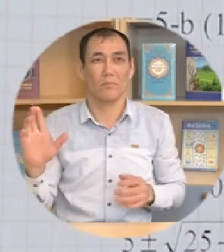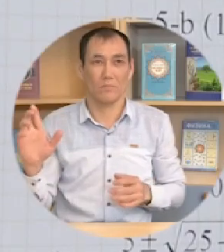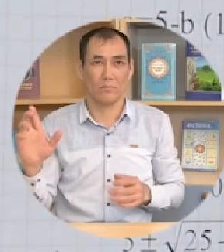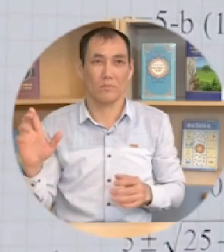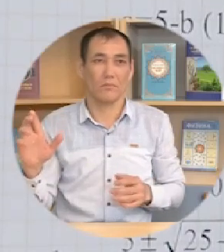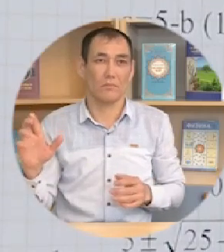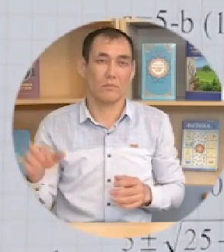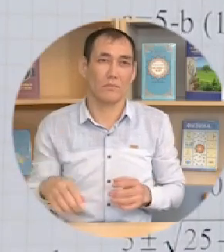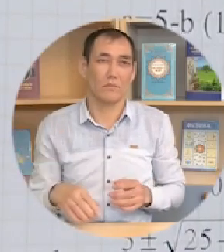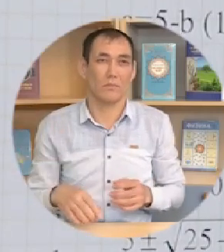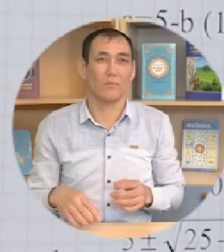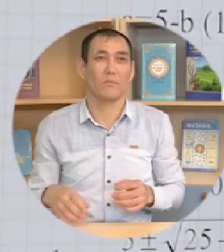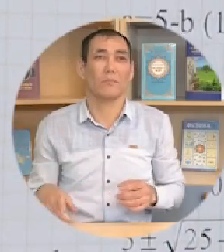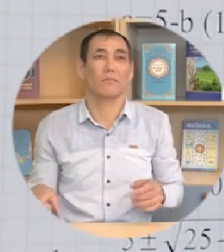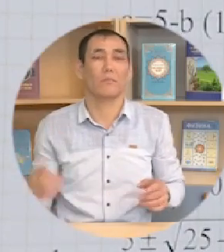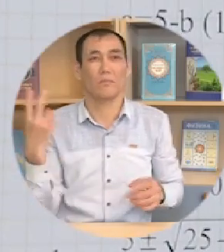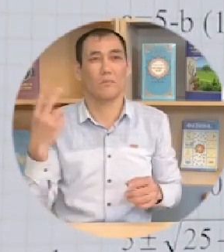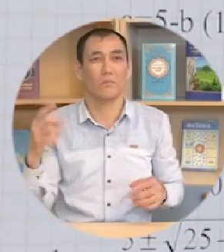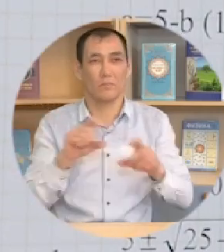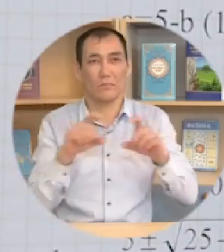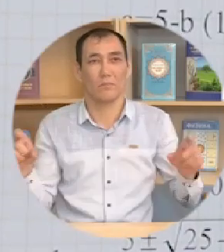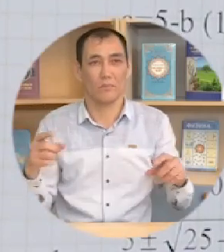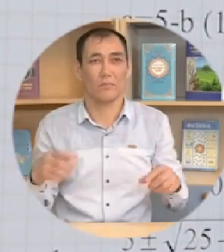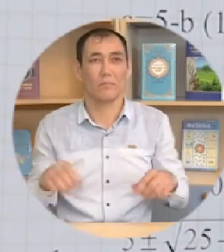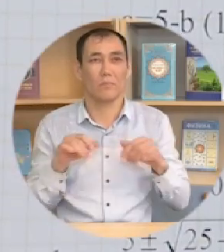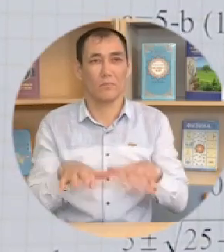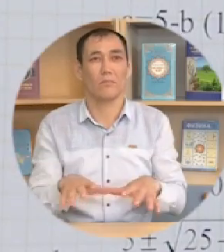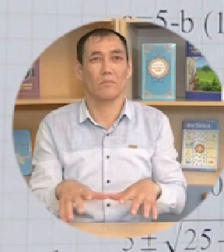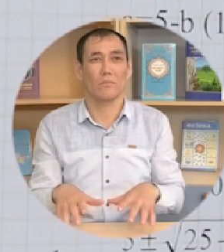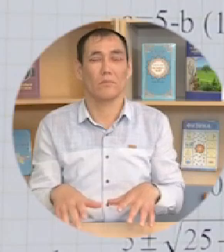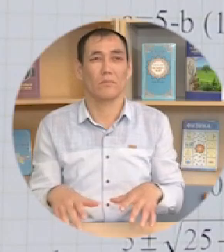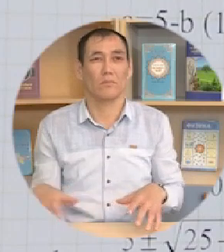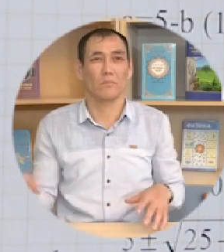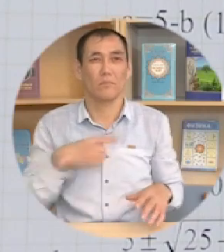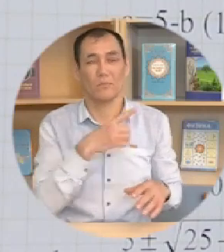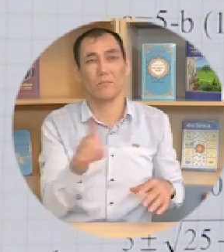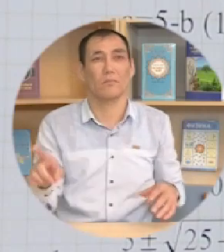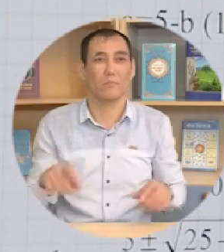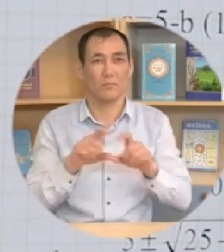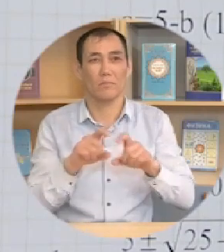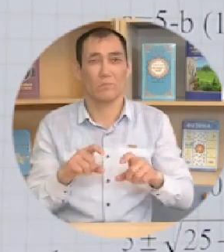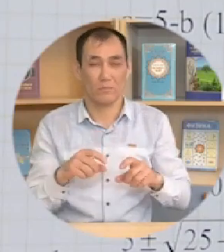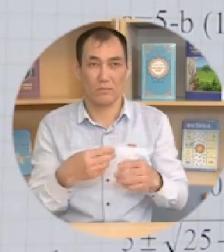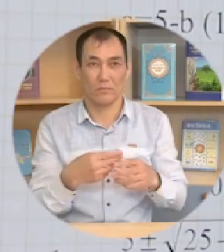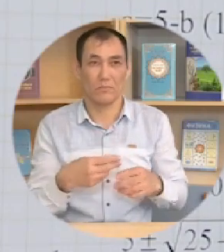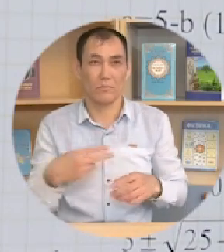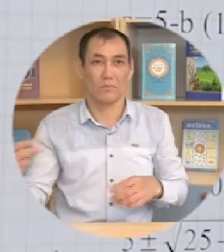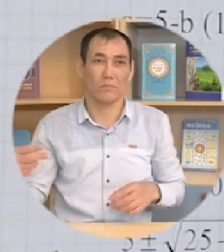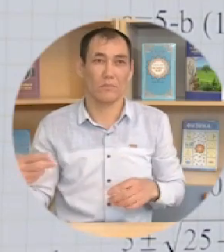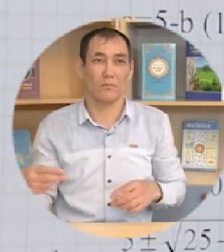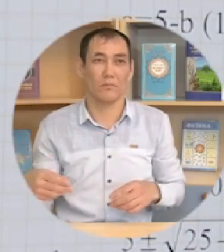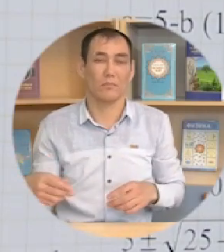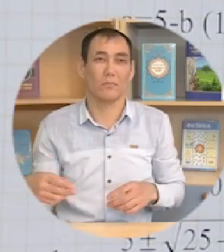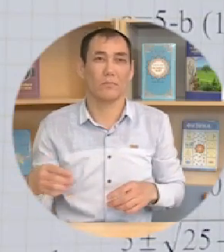Б. Осы екі формуладан пайдаланып, біздер теңлемемізді теңлемелер